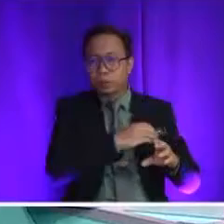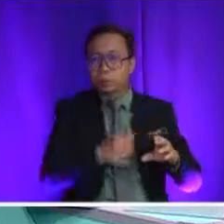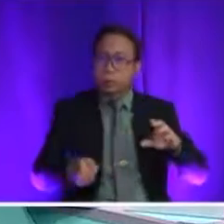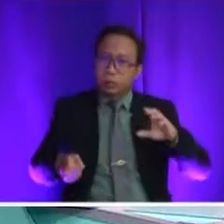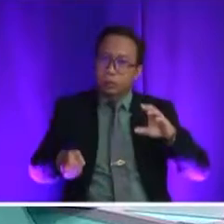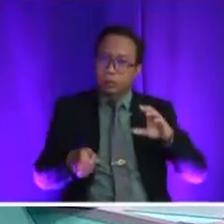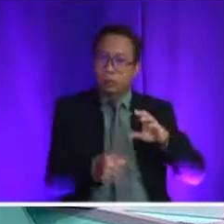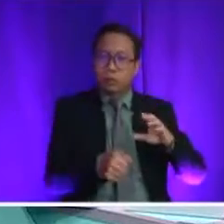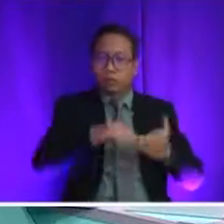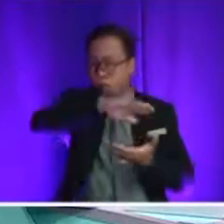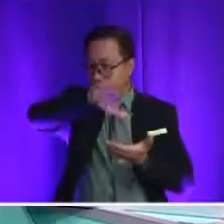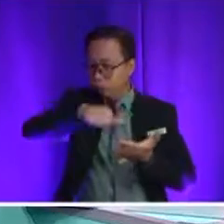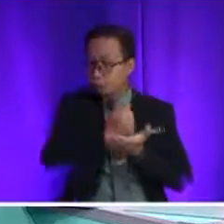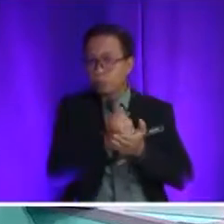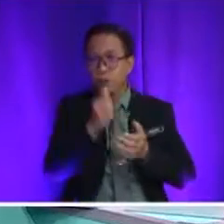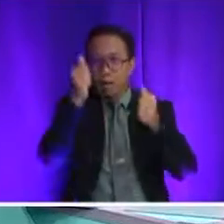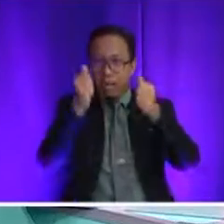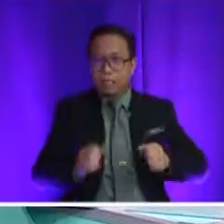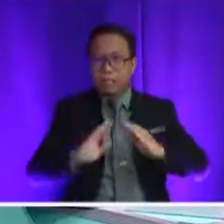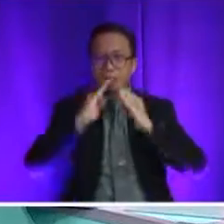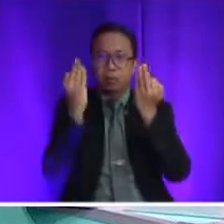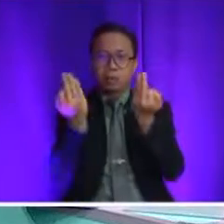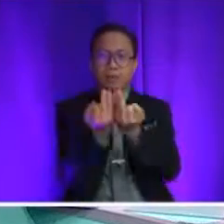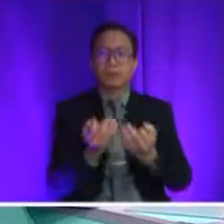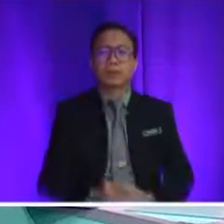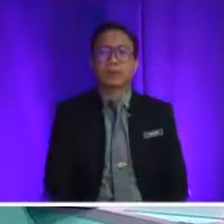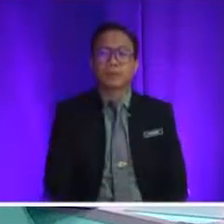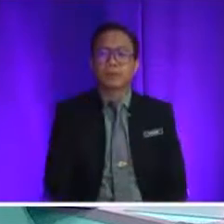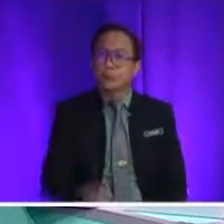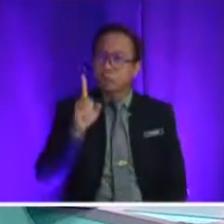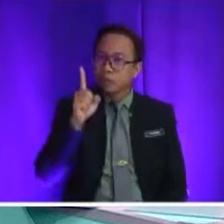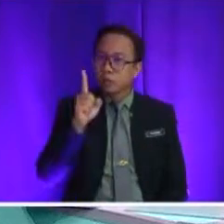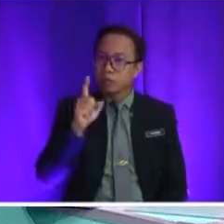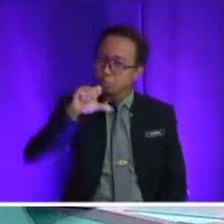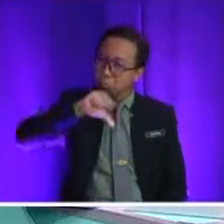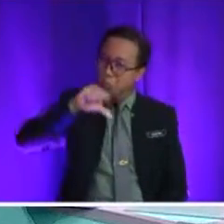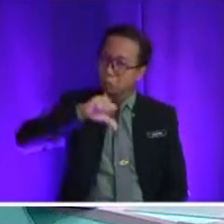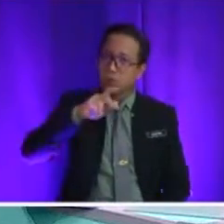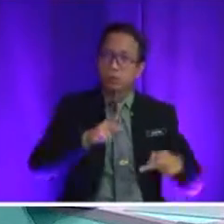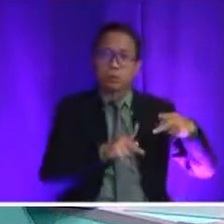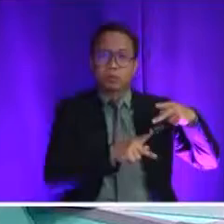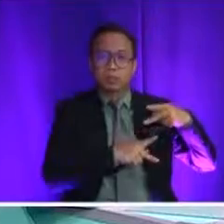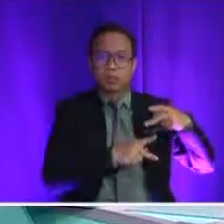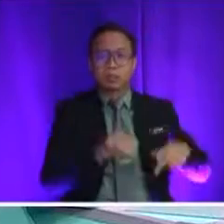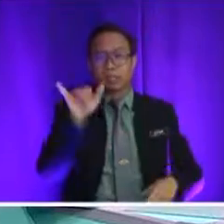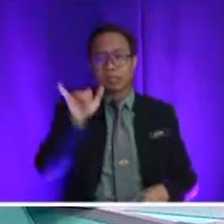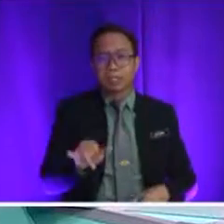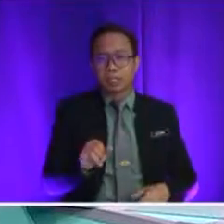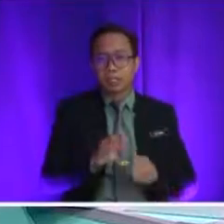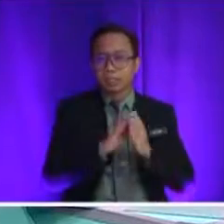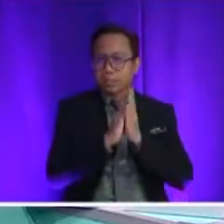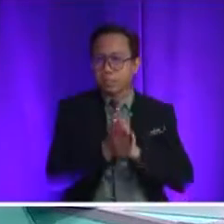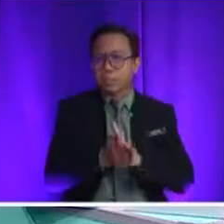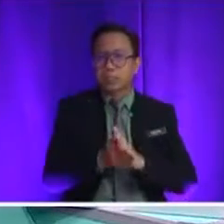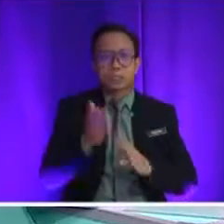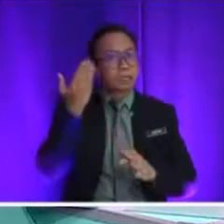membunuh seluruh anggota keluarga itu merupakan A1 kekejaman komunis yang menjadi sejarah